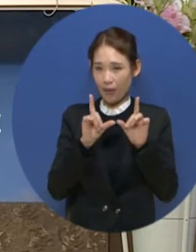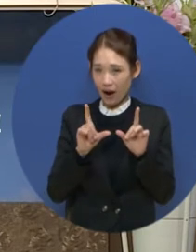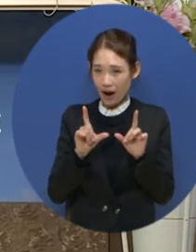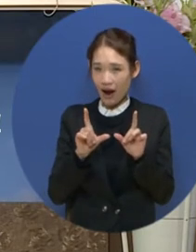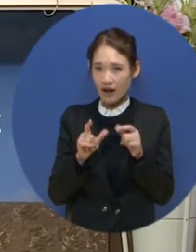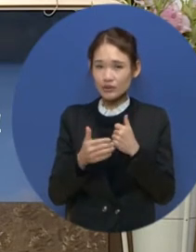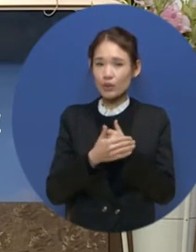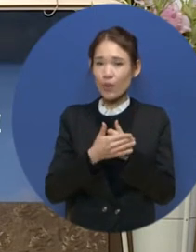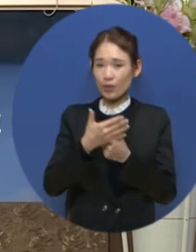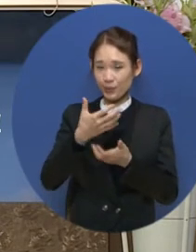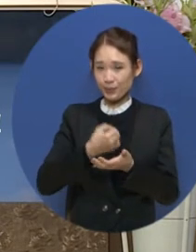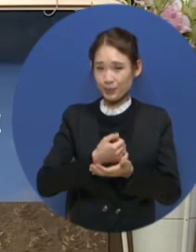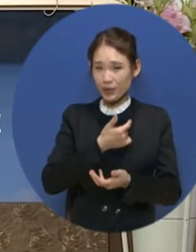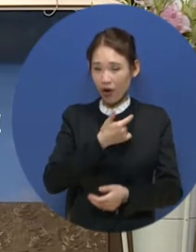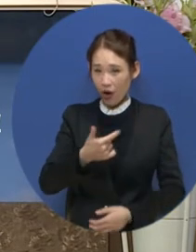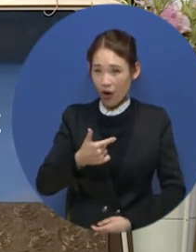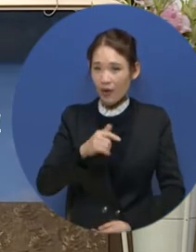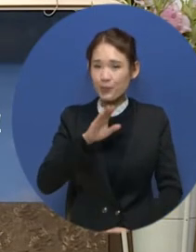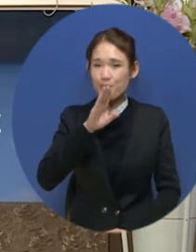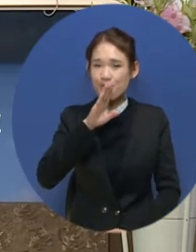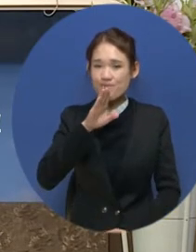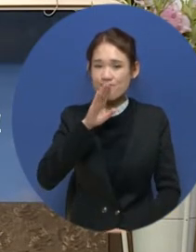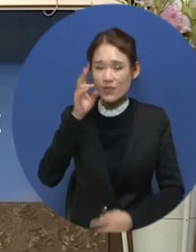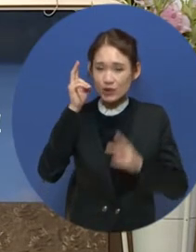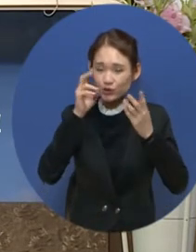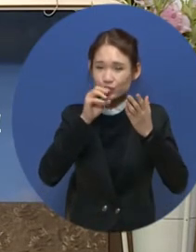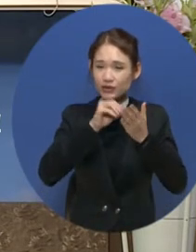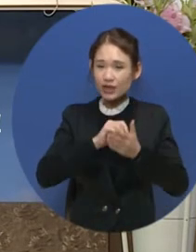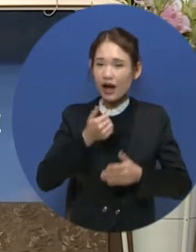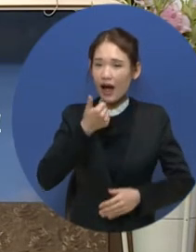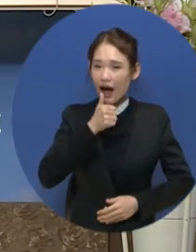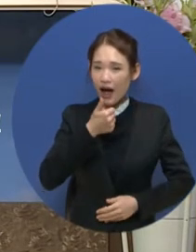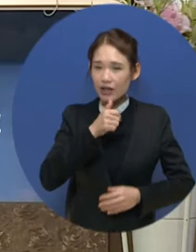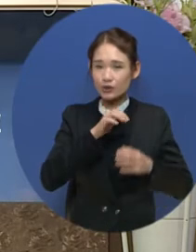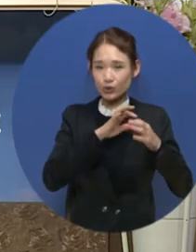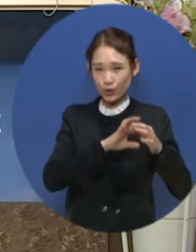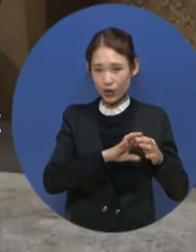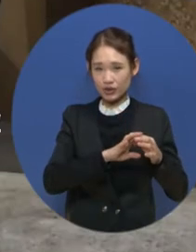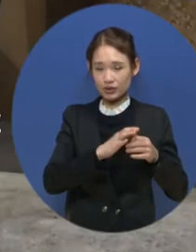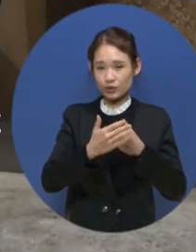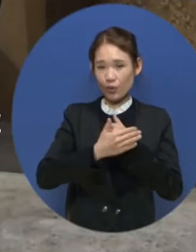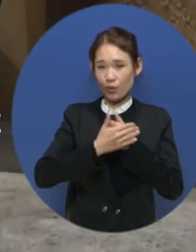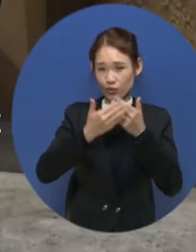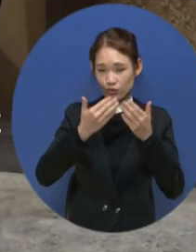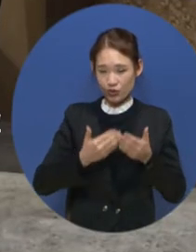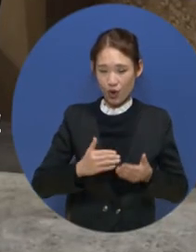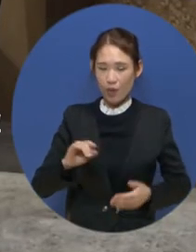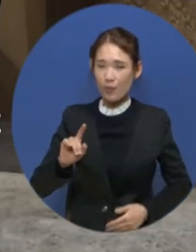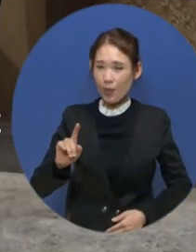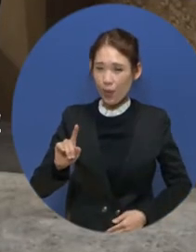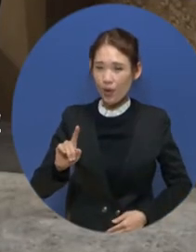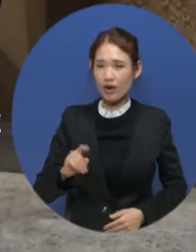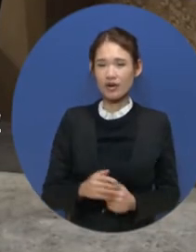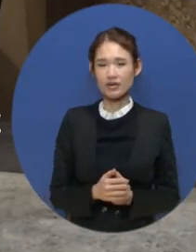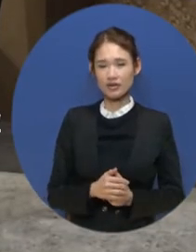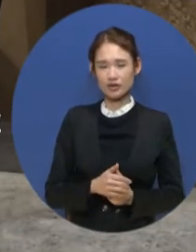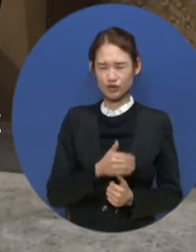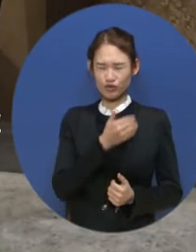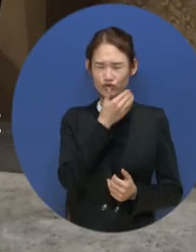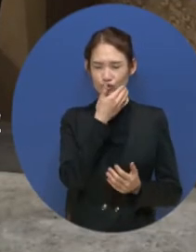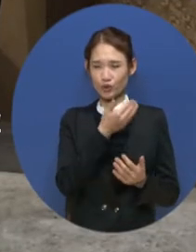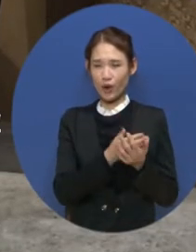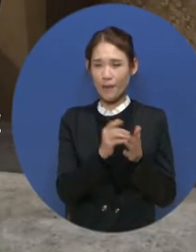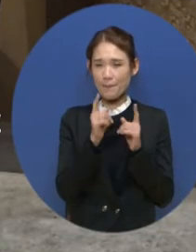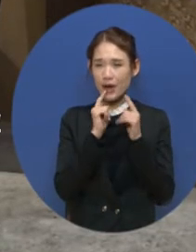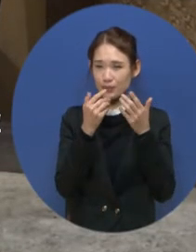주고 계신다고 들었거든요 예 이런 취업알선 에 관련해서는 어떤 도움을 주고 계신가요 4 사실인지 또 중요한 말씀을 좀